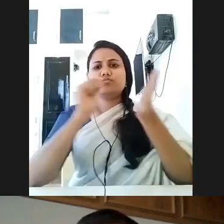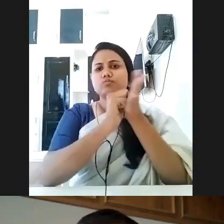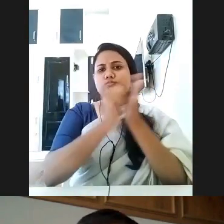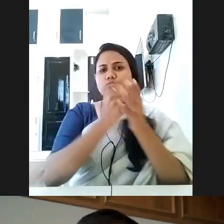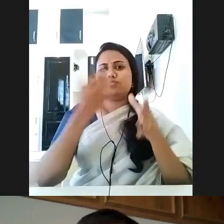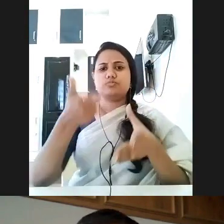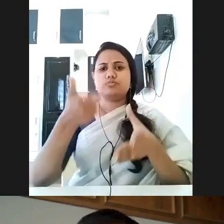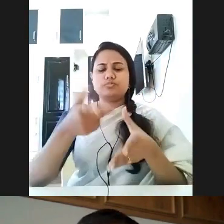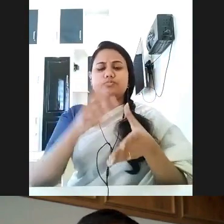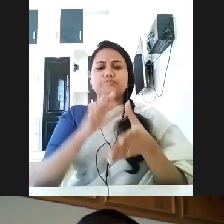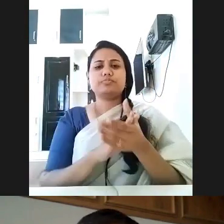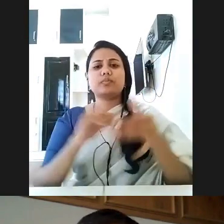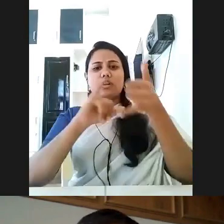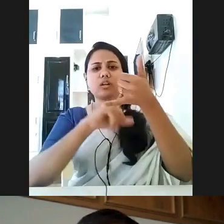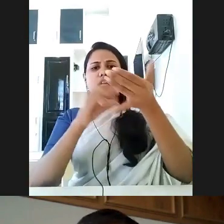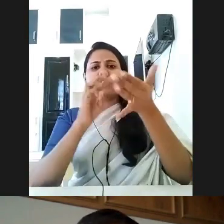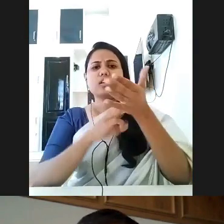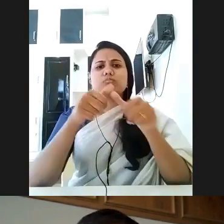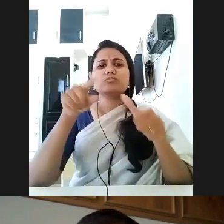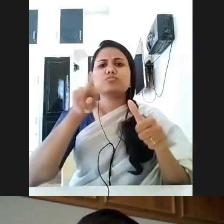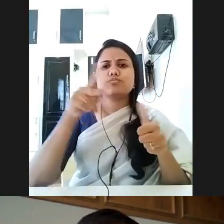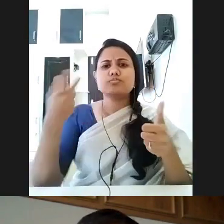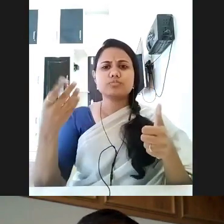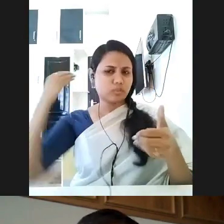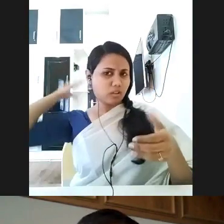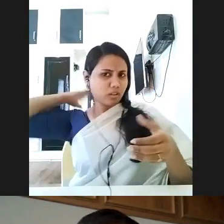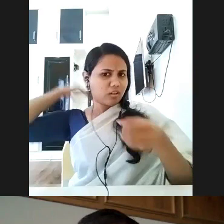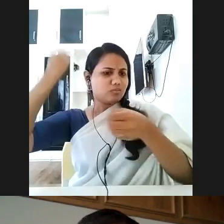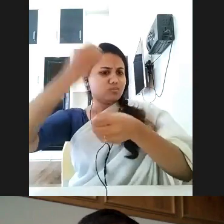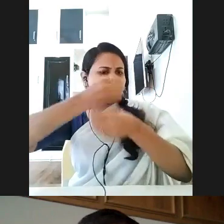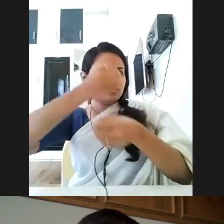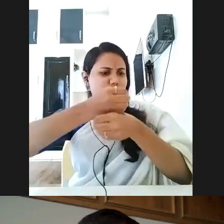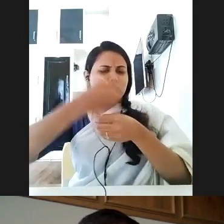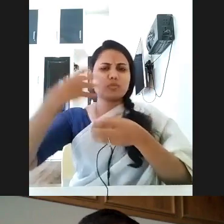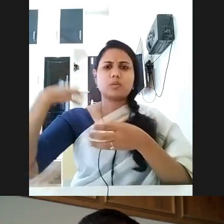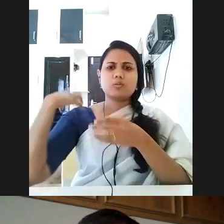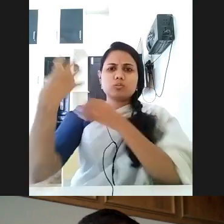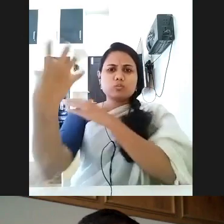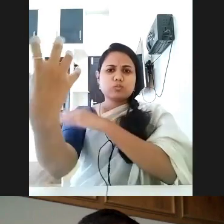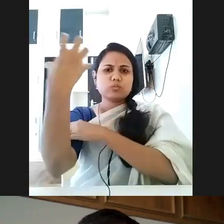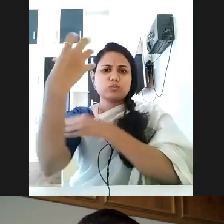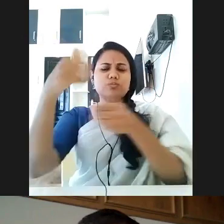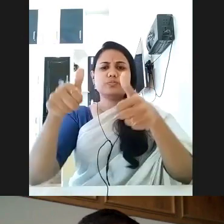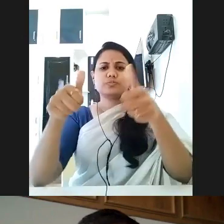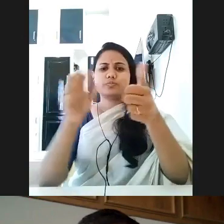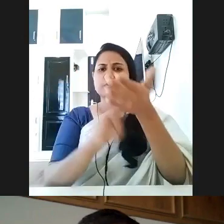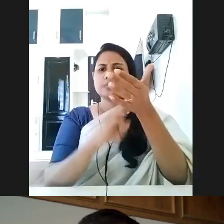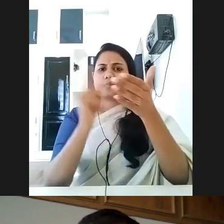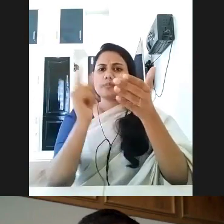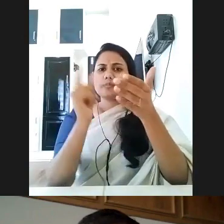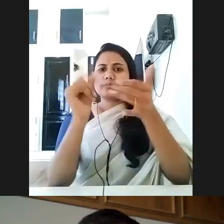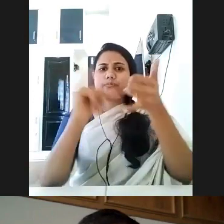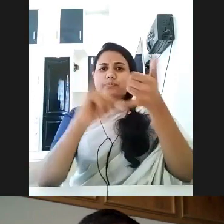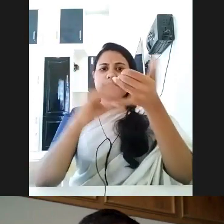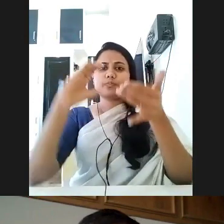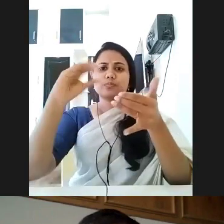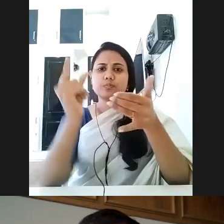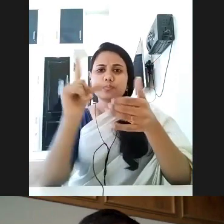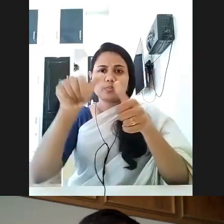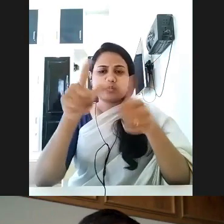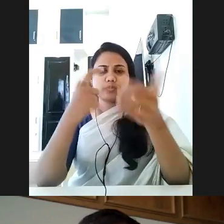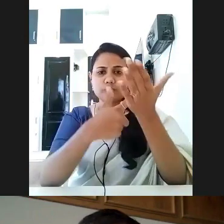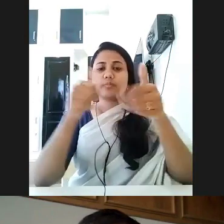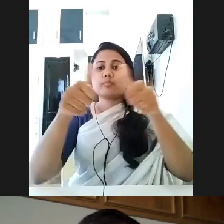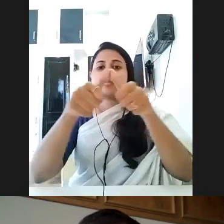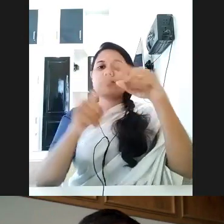SMA സ്പൈനൽ മസ്കുലർ അട്രോഫി. SMA എന്ന രോഗത്തെക്കുറിച്ച് നാം ഏവരും ബോധവാന്മാരാകാൻ തുടങ്ങിയിട്ട്